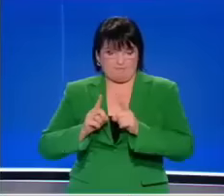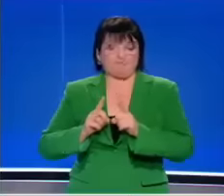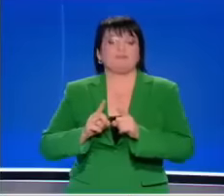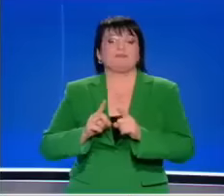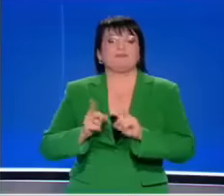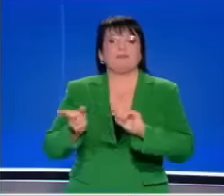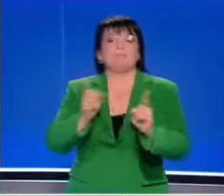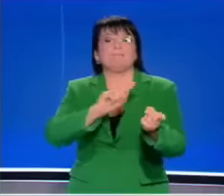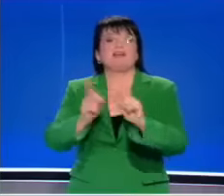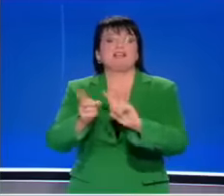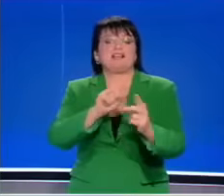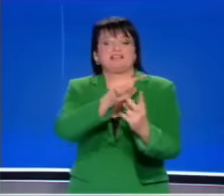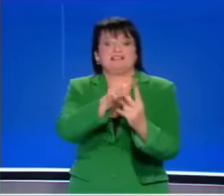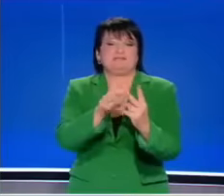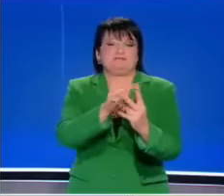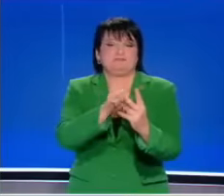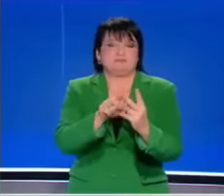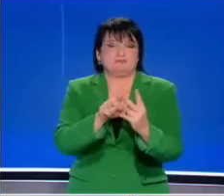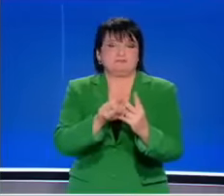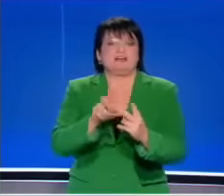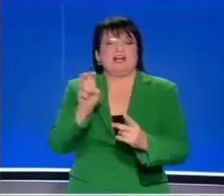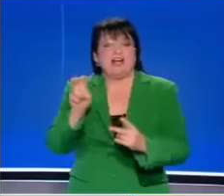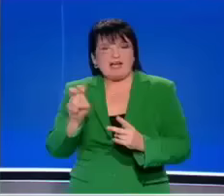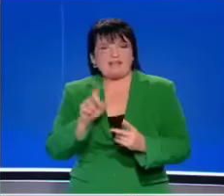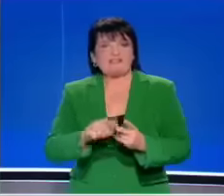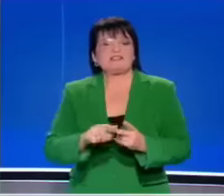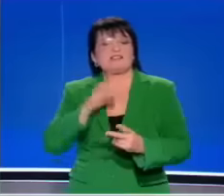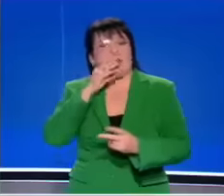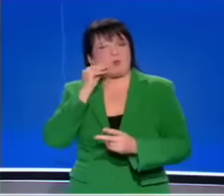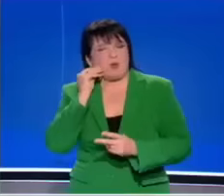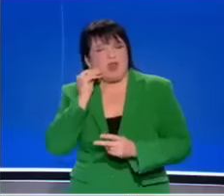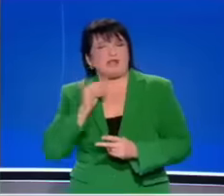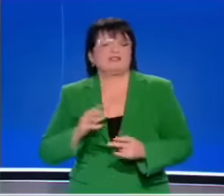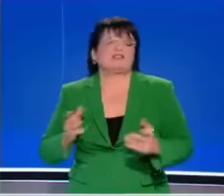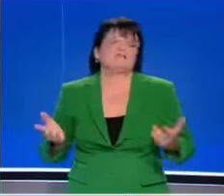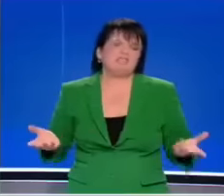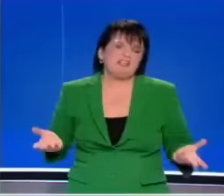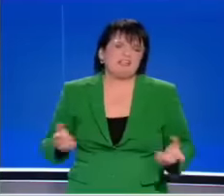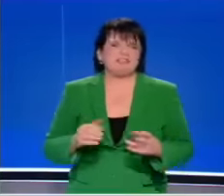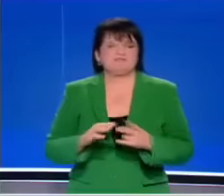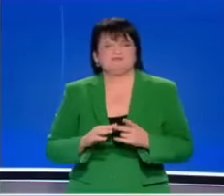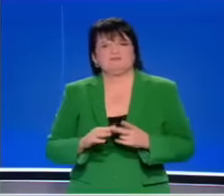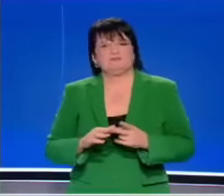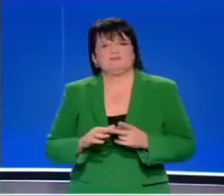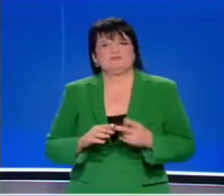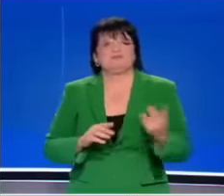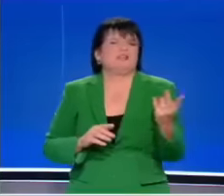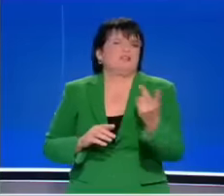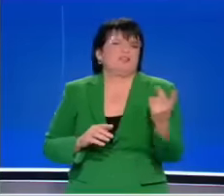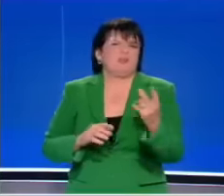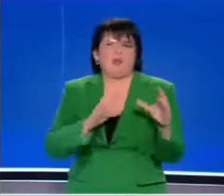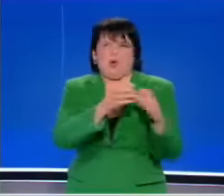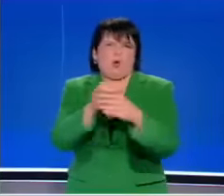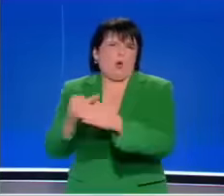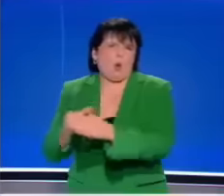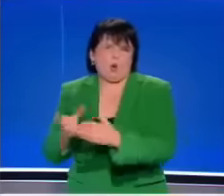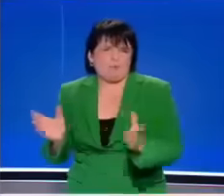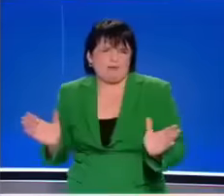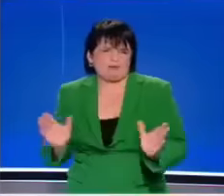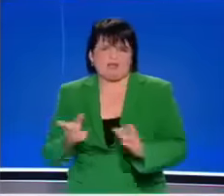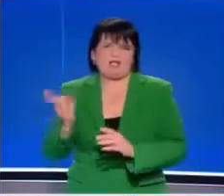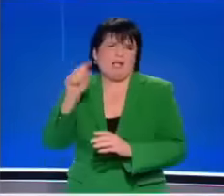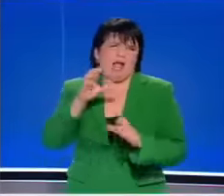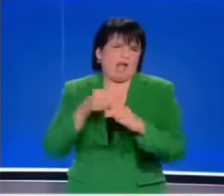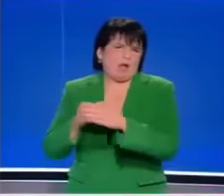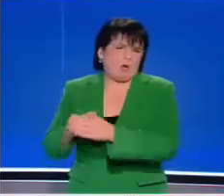ε μεταξύ των του κυρίου χαρίση και του κυρίου ανδρουλάκη ή μεταξύ αυτών των δύο κομμάτων και άλλων